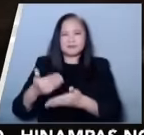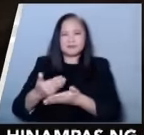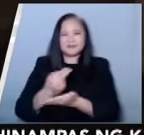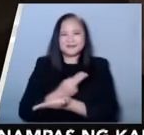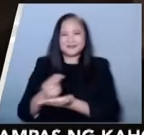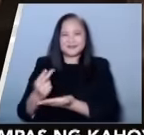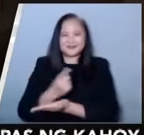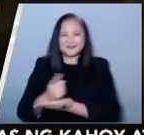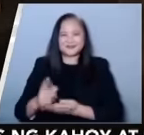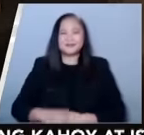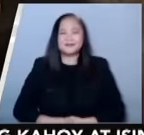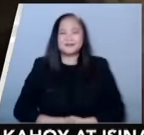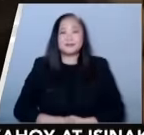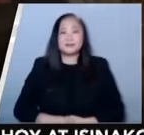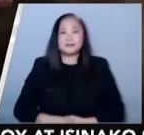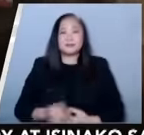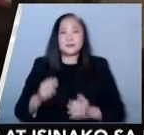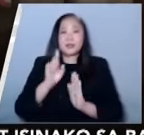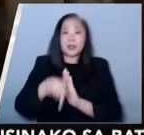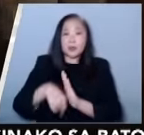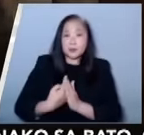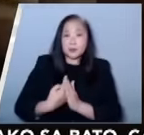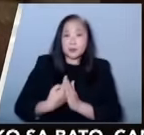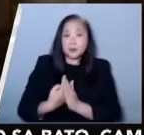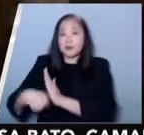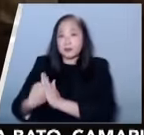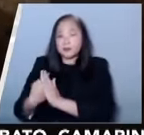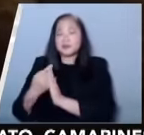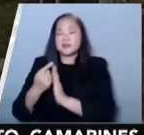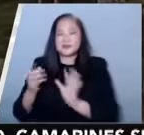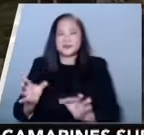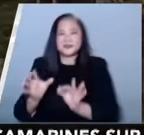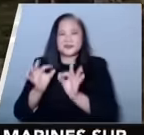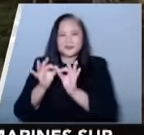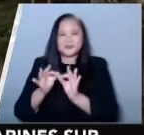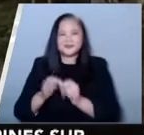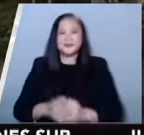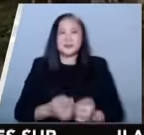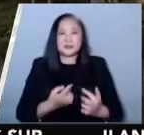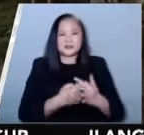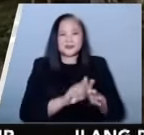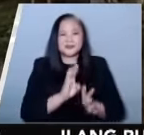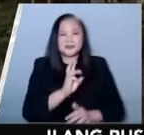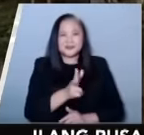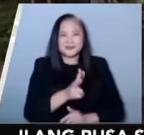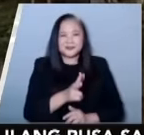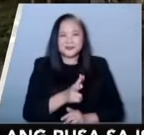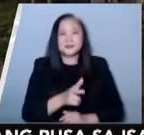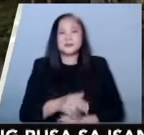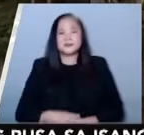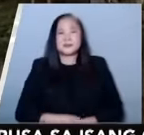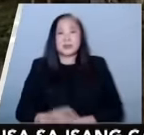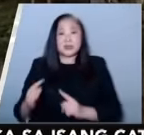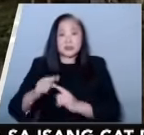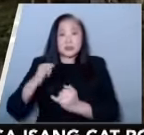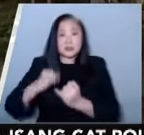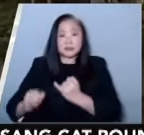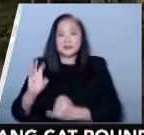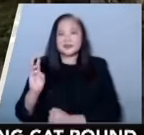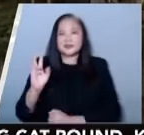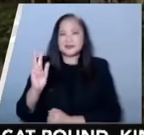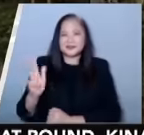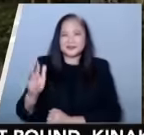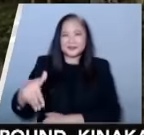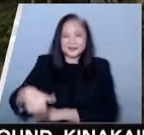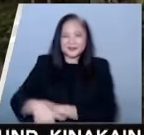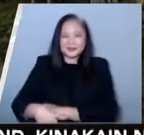misa rito sa Linggo ng Palaspas. Magsisimula yan 6:30 ng umaga, 6:30 naman ng gabi ang huling misa. Sa Huwebes Santo, alas